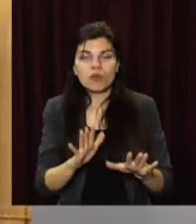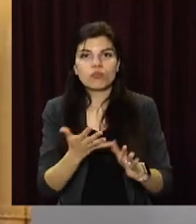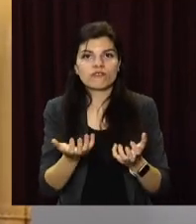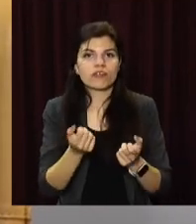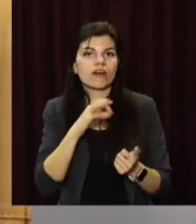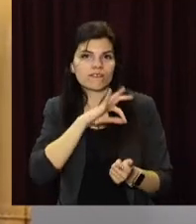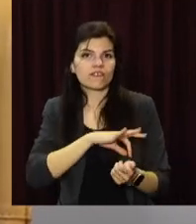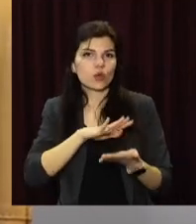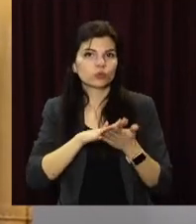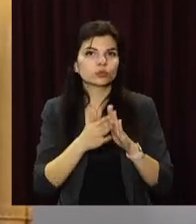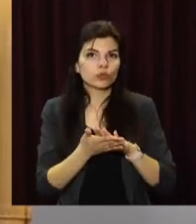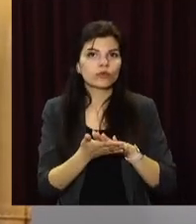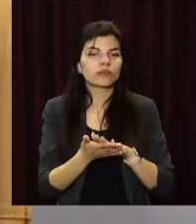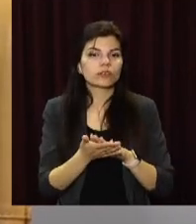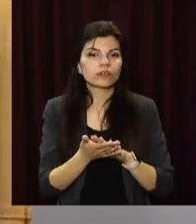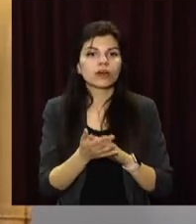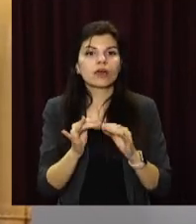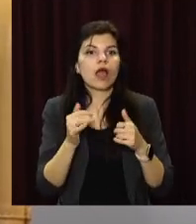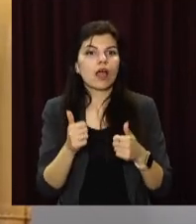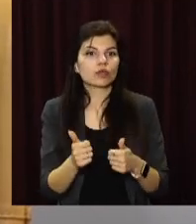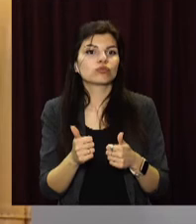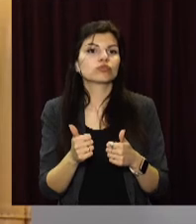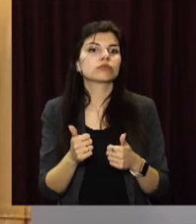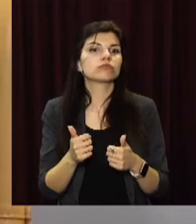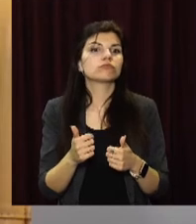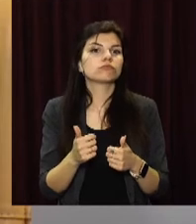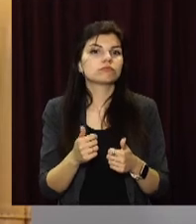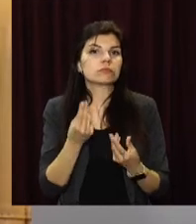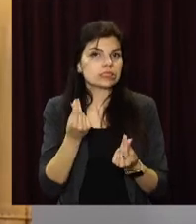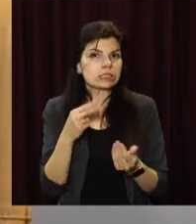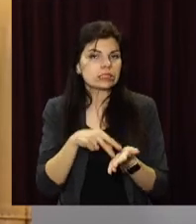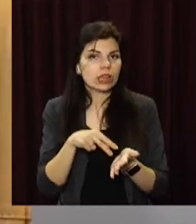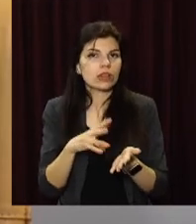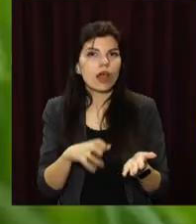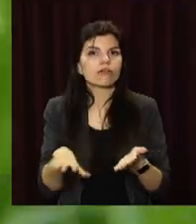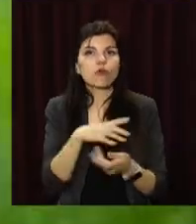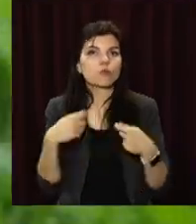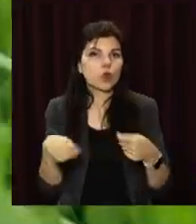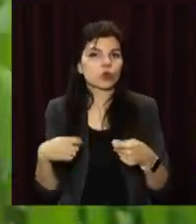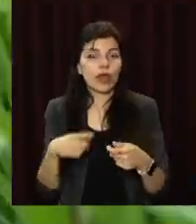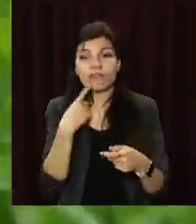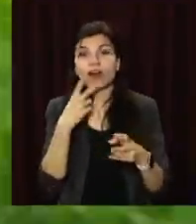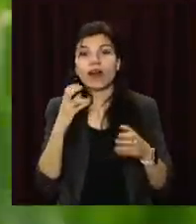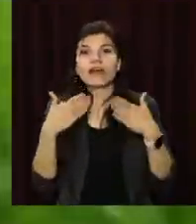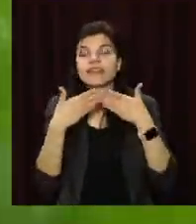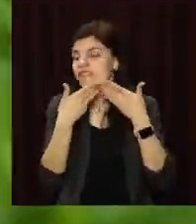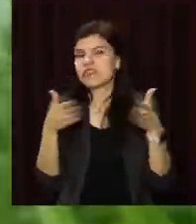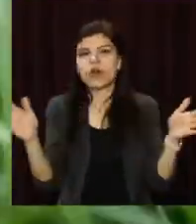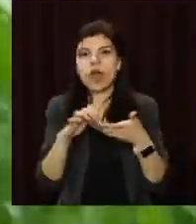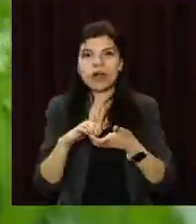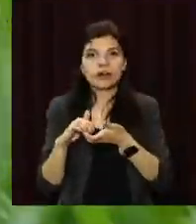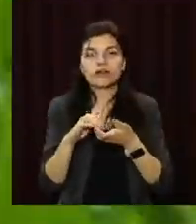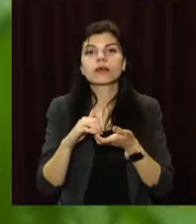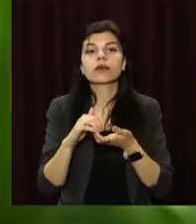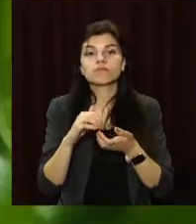вигідні умови і хороші ціни на всю продукцію. Двері асоціації відкриті для тих